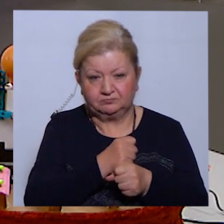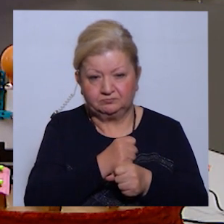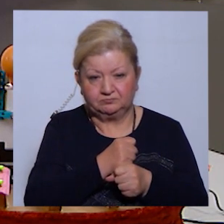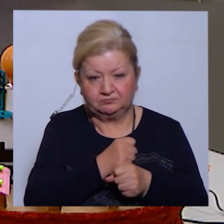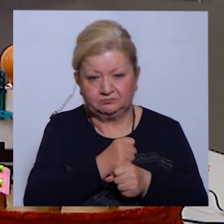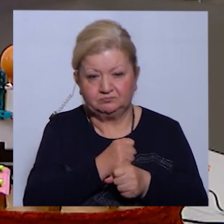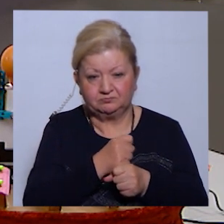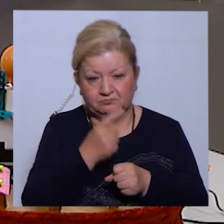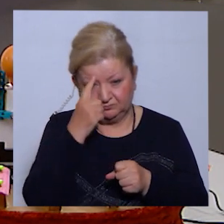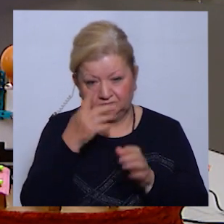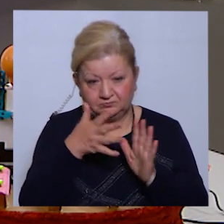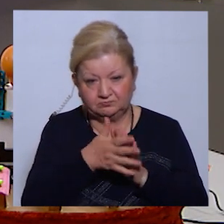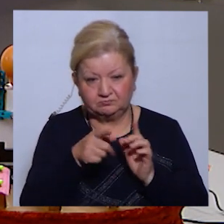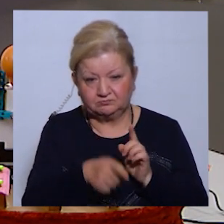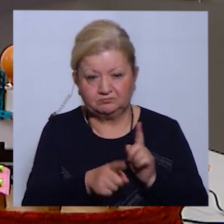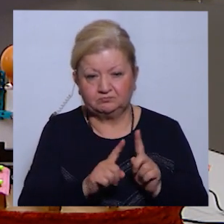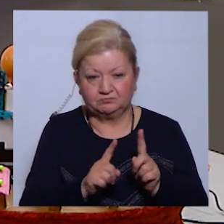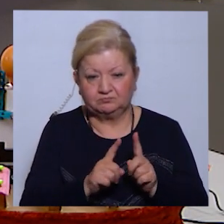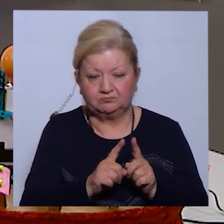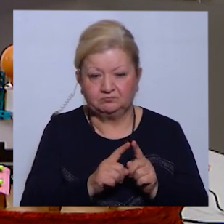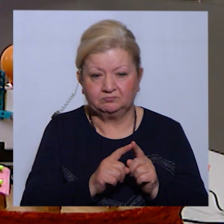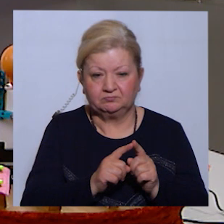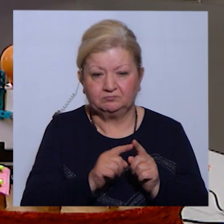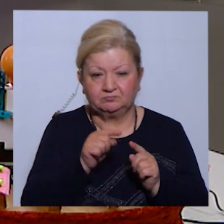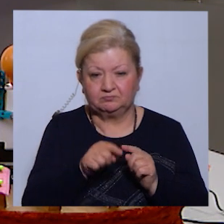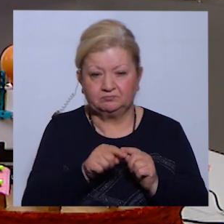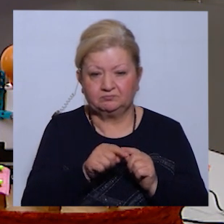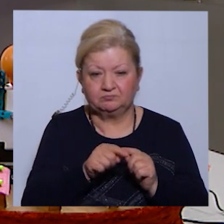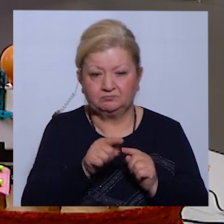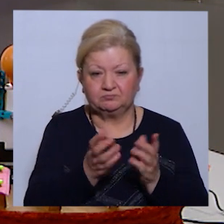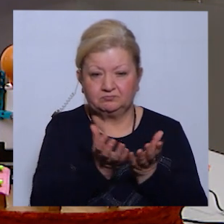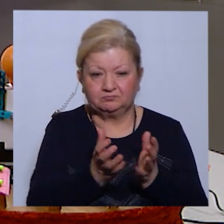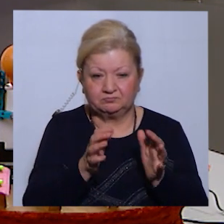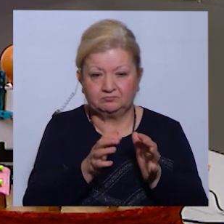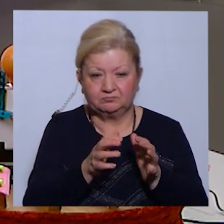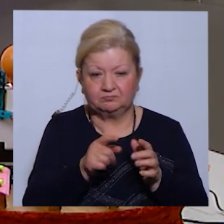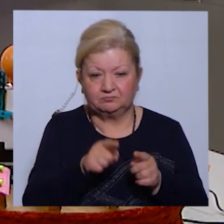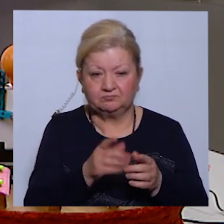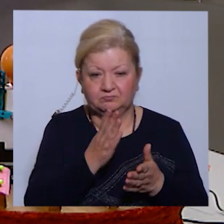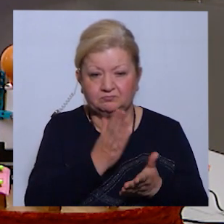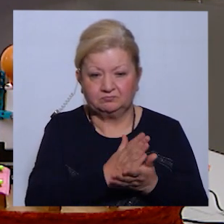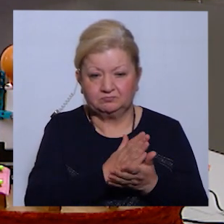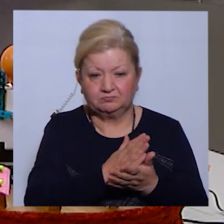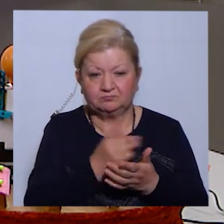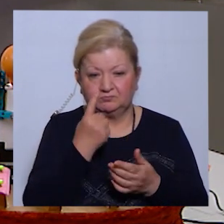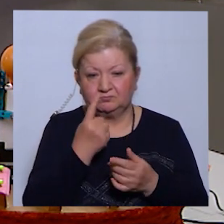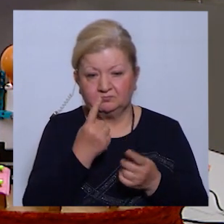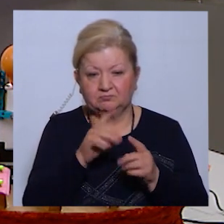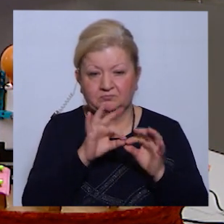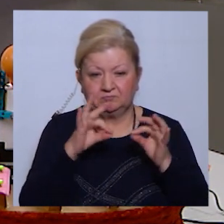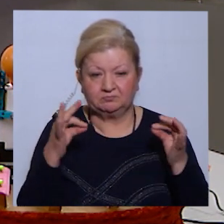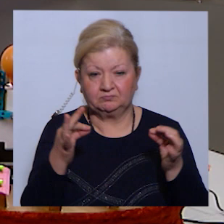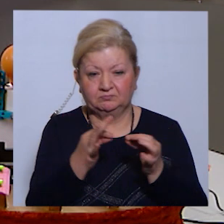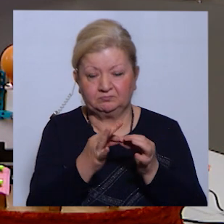მოდით გავერკვიოთ ამ სიტუაციაში. ეს ქილა წარმოადგენს ერთ-ერთ